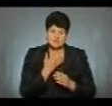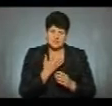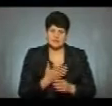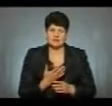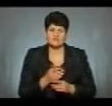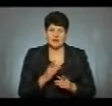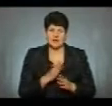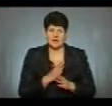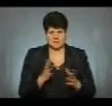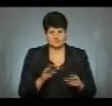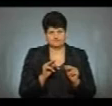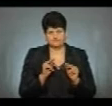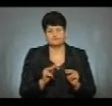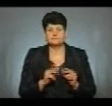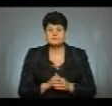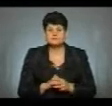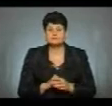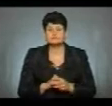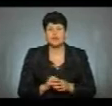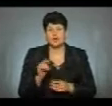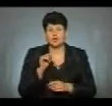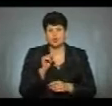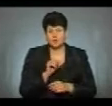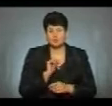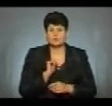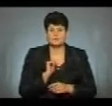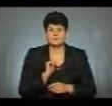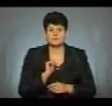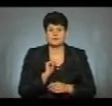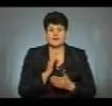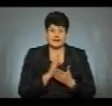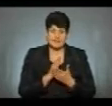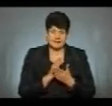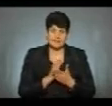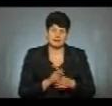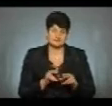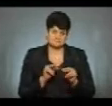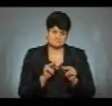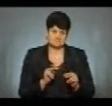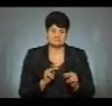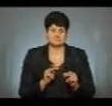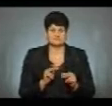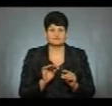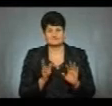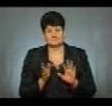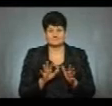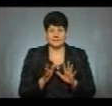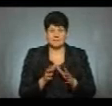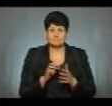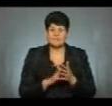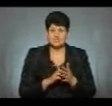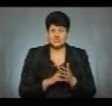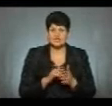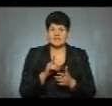більш об'єктивніші. То тому, є і об'єктивні, і суб'єктивні причини